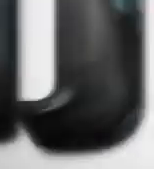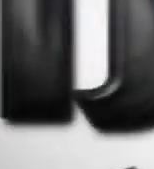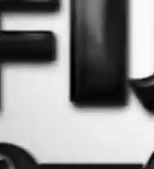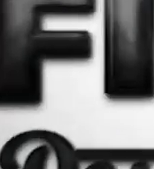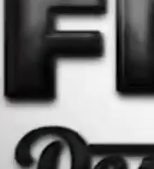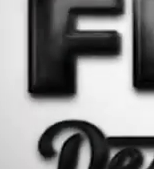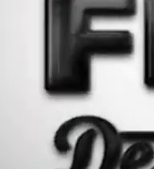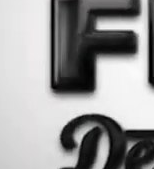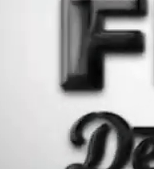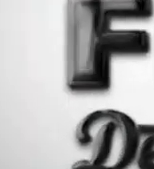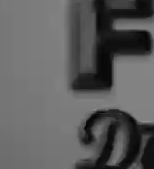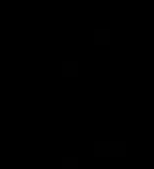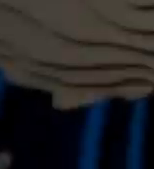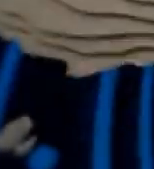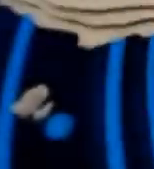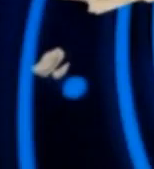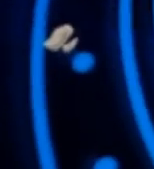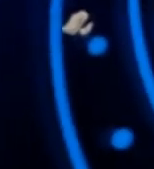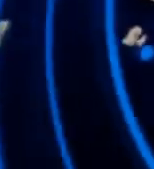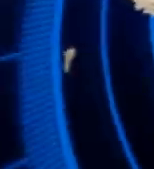रेडियो फीजी 2 देश की धड़कन.